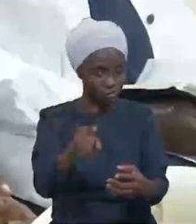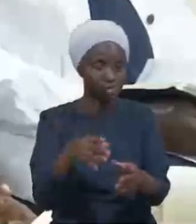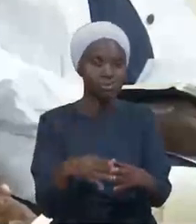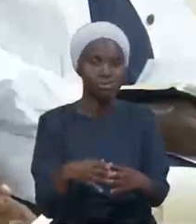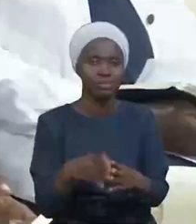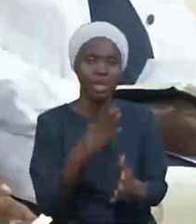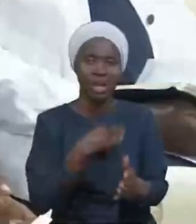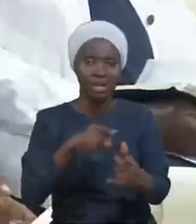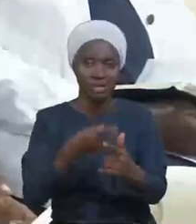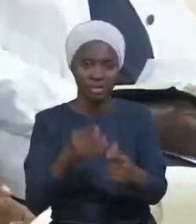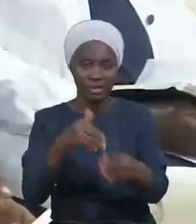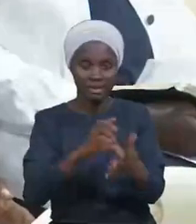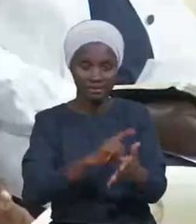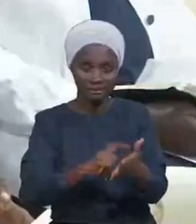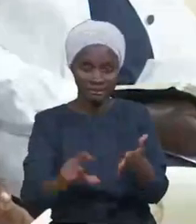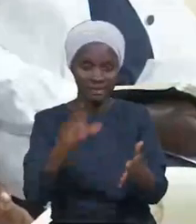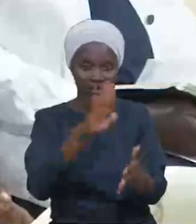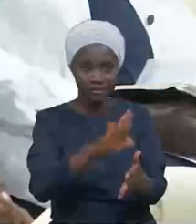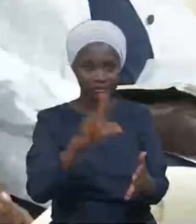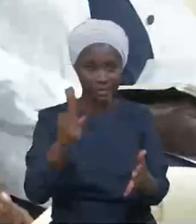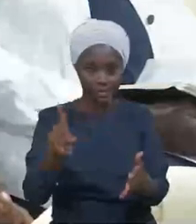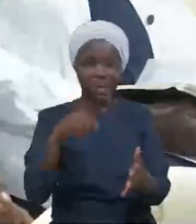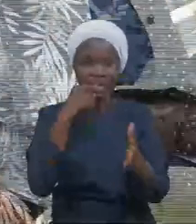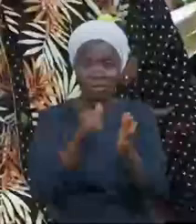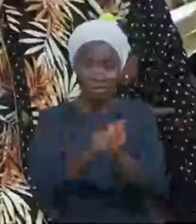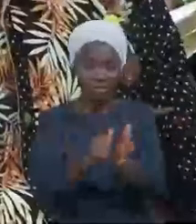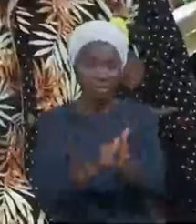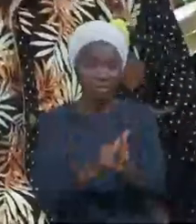le verset 51, on nous dit, verset 51,